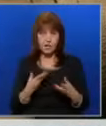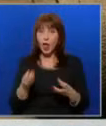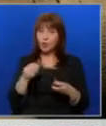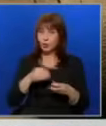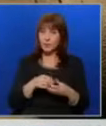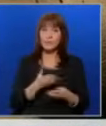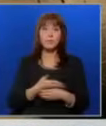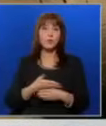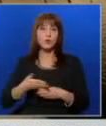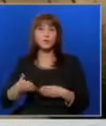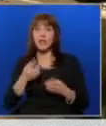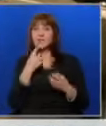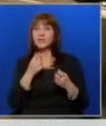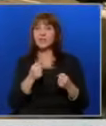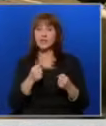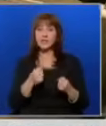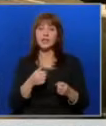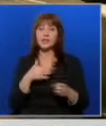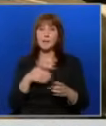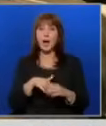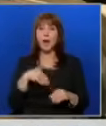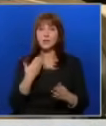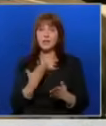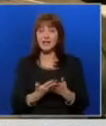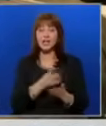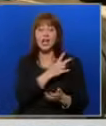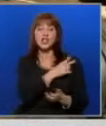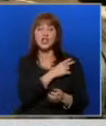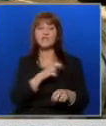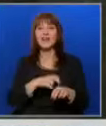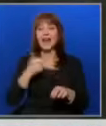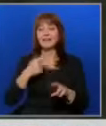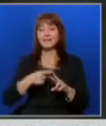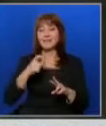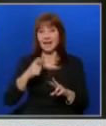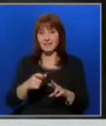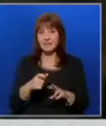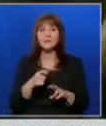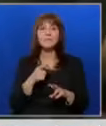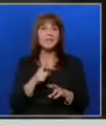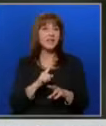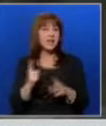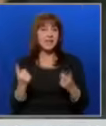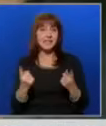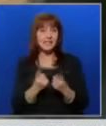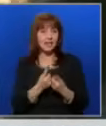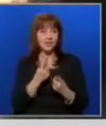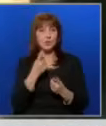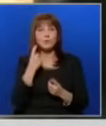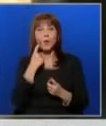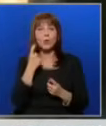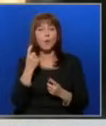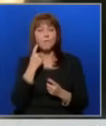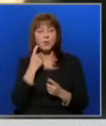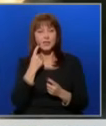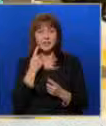Допълни, че продължава да държи да бъде подадена оставката на шефа на ДАНС. Денков коментира, че не се е срещал с лидера на ГЕРБ Бойко Борисов